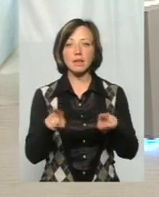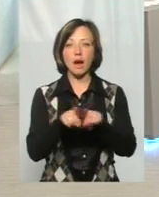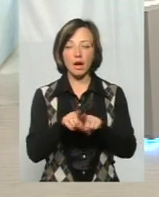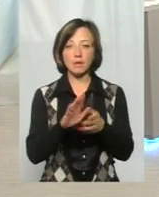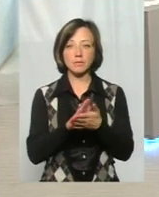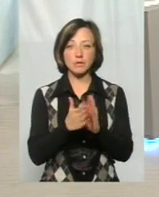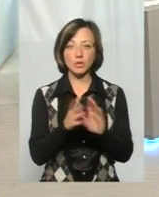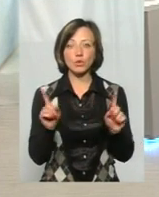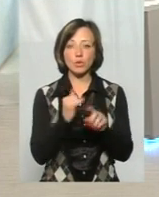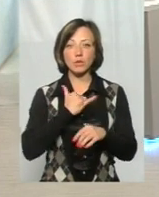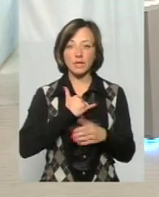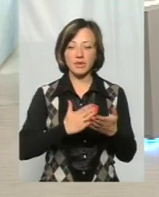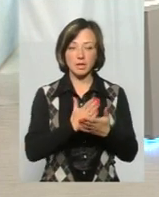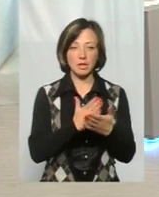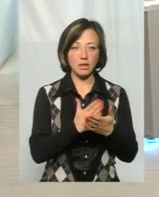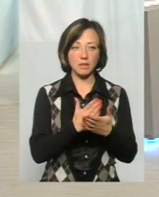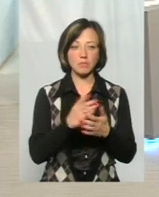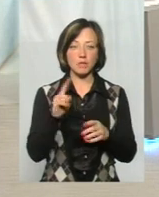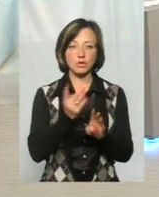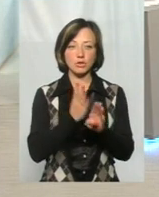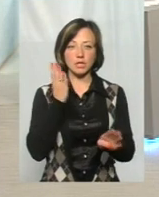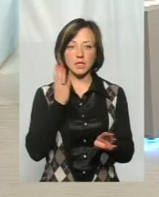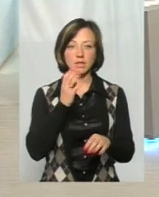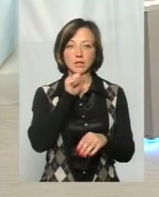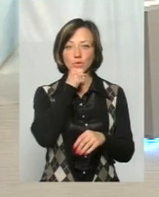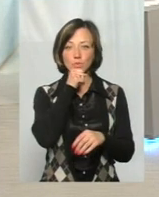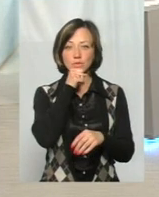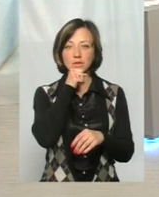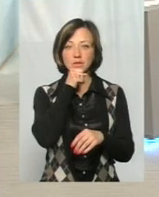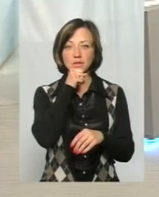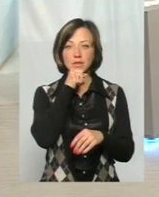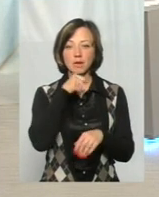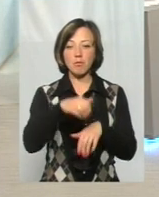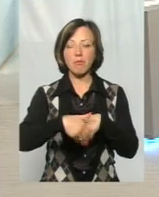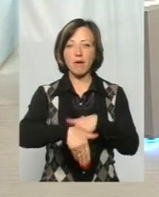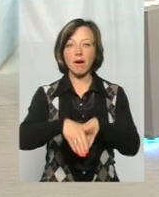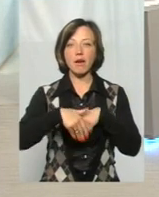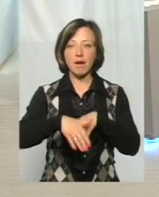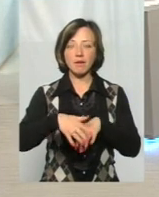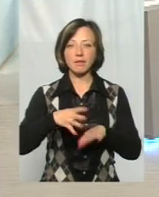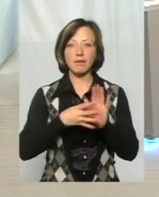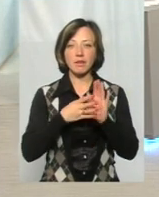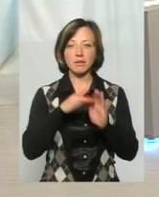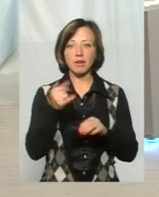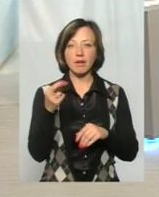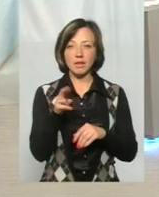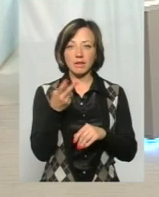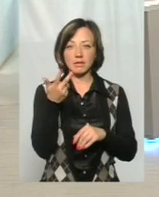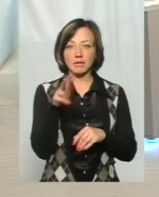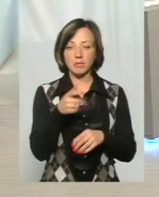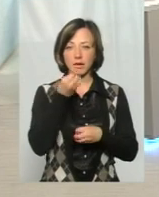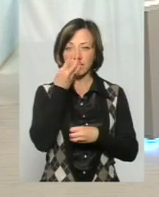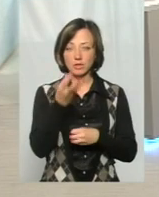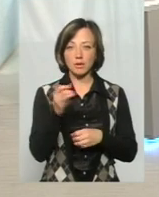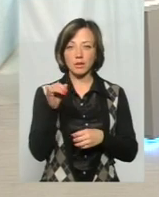таким чином, що в нас ветеран – це в першу чергу дідусь, який йде на парад 9 травня з трьома